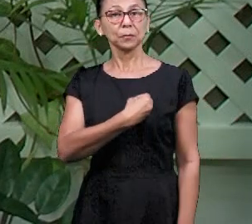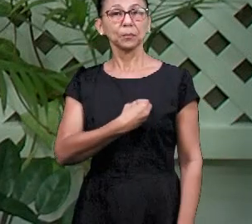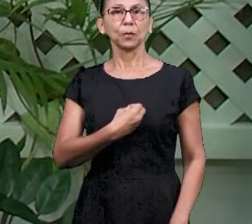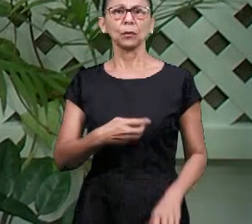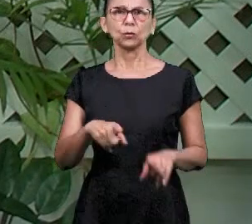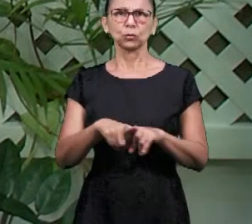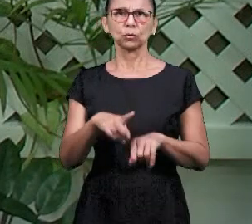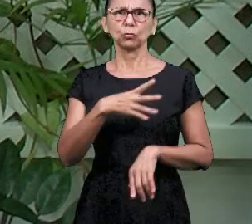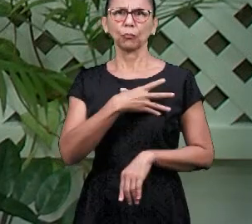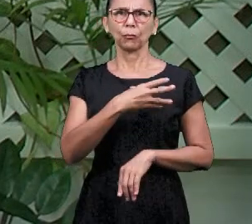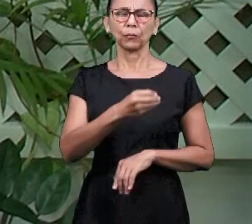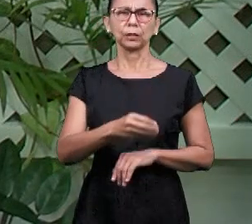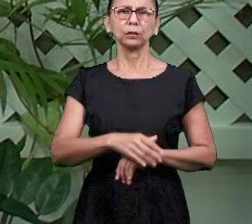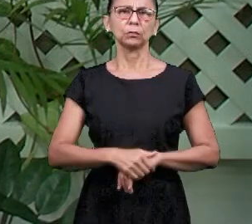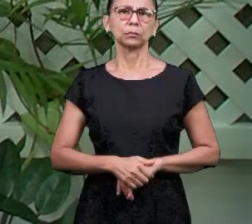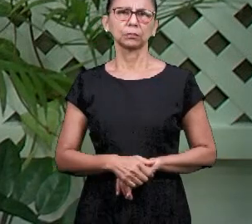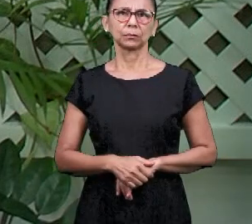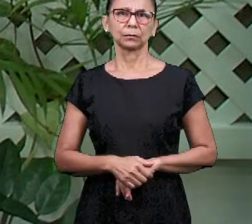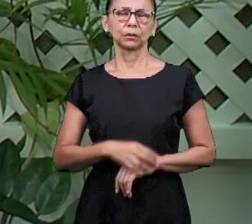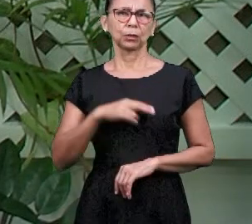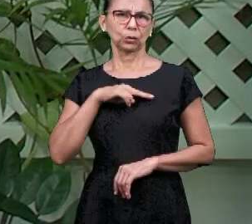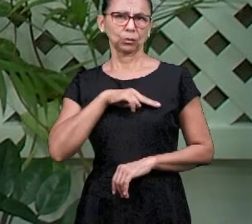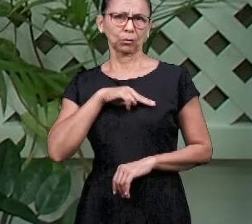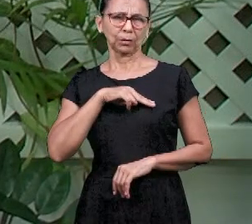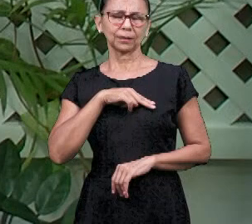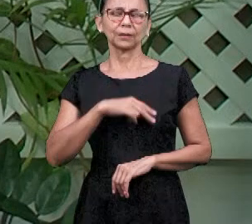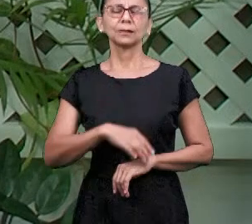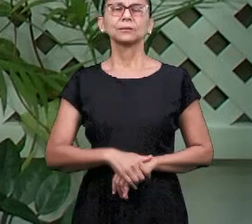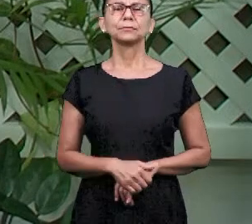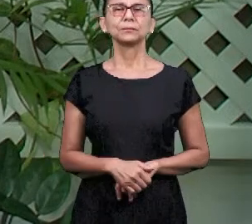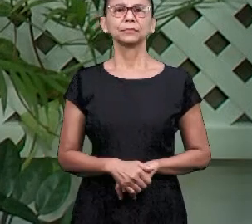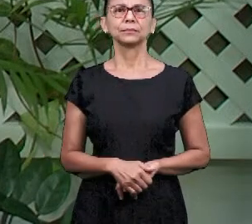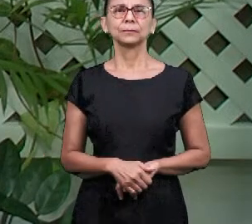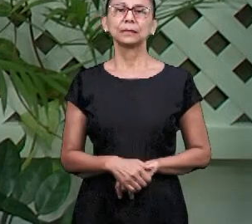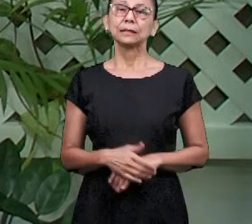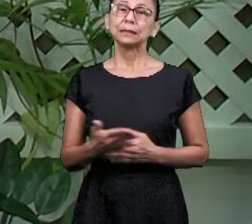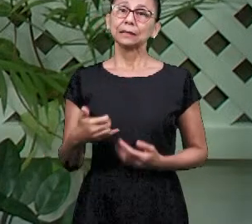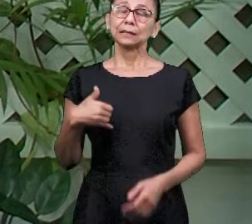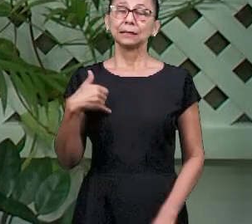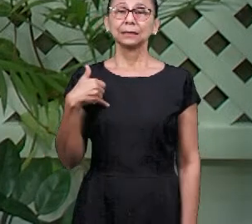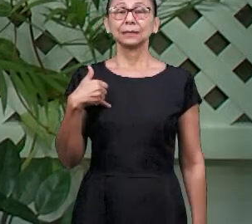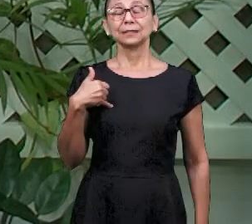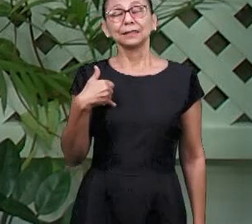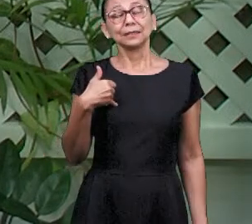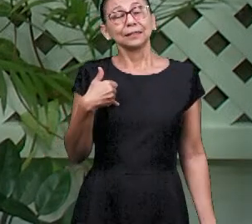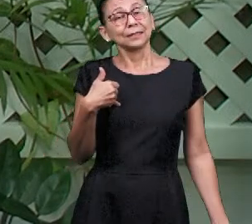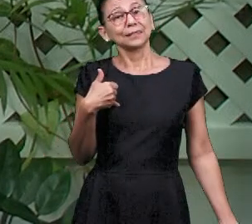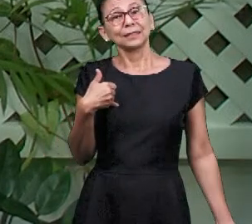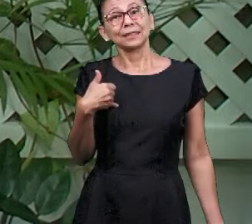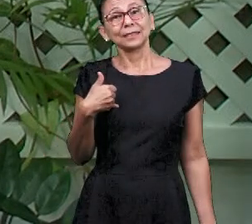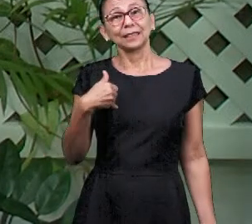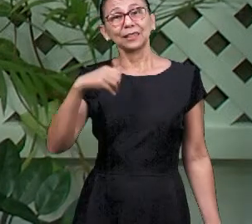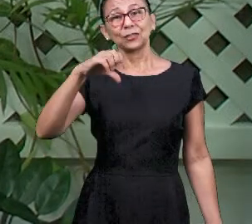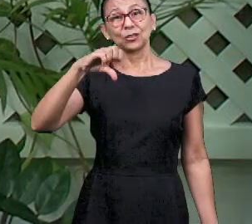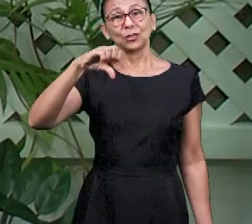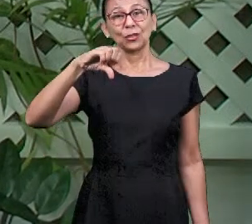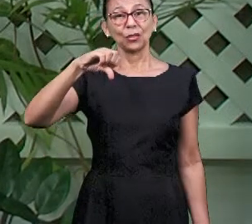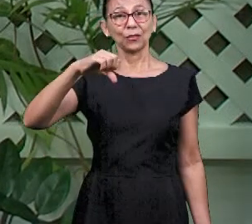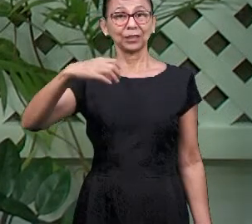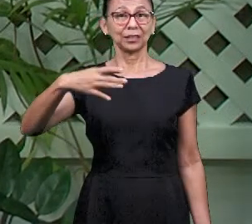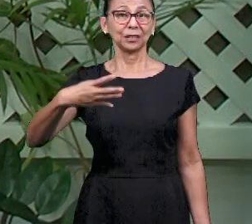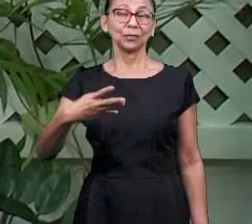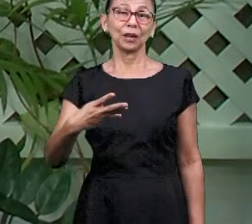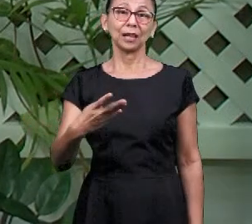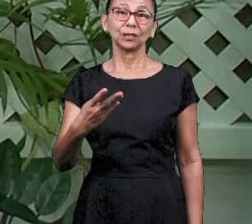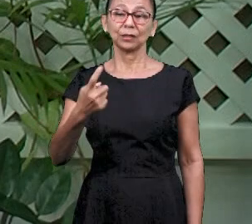salutations fraternelles en faisant une salutation spéciale à un de nos participants ici, qui est